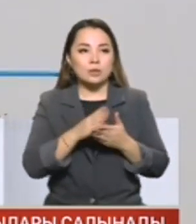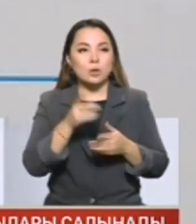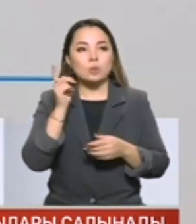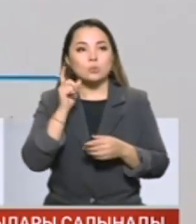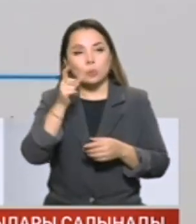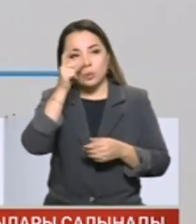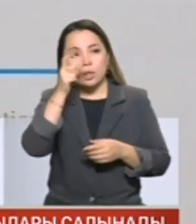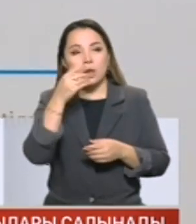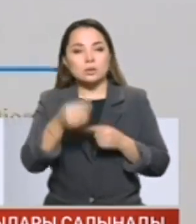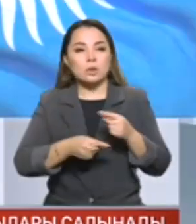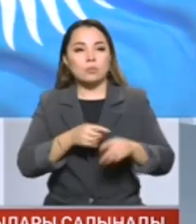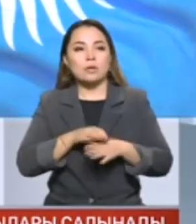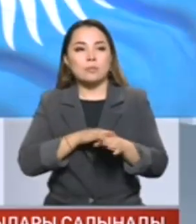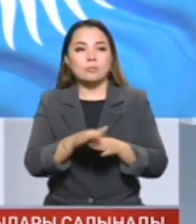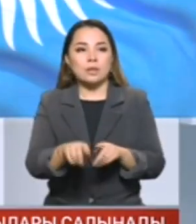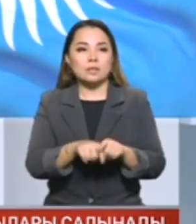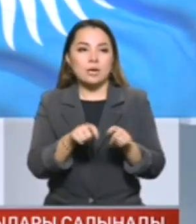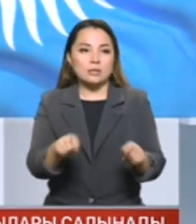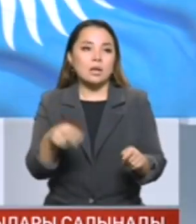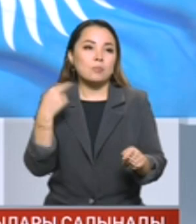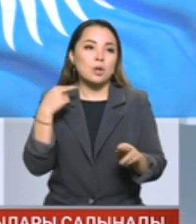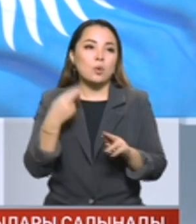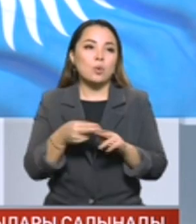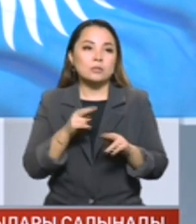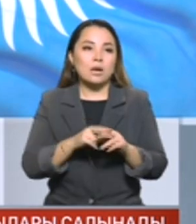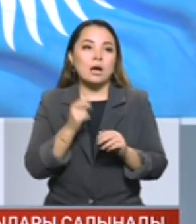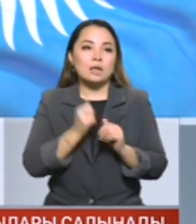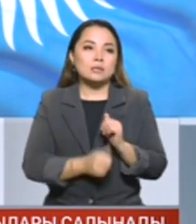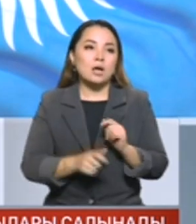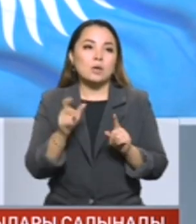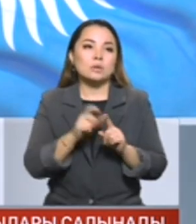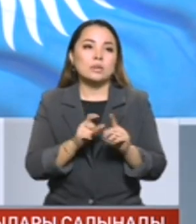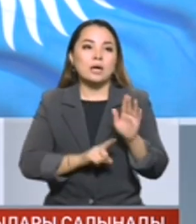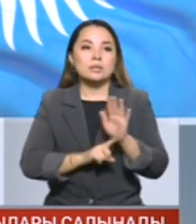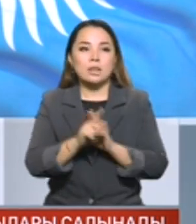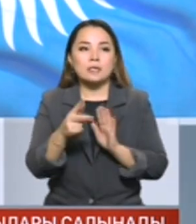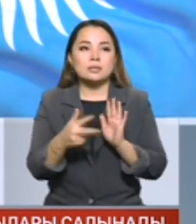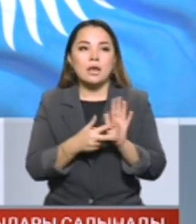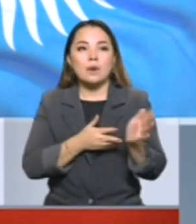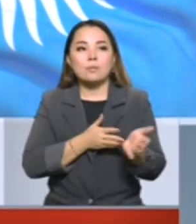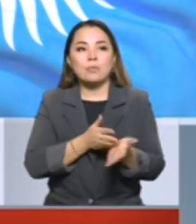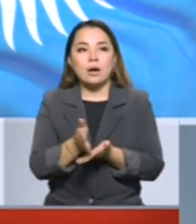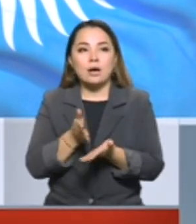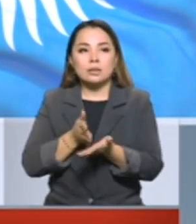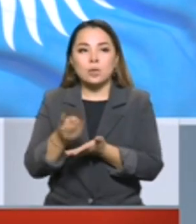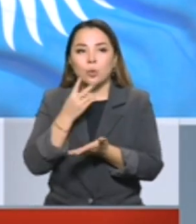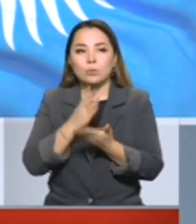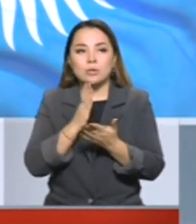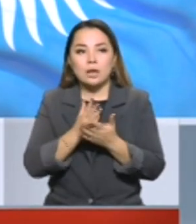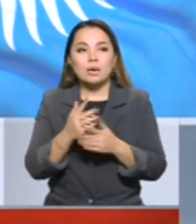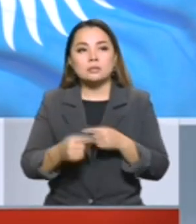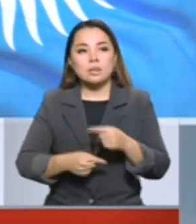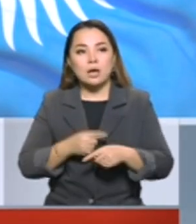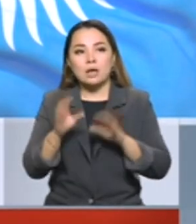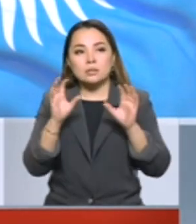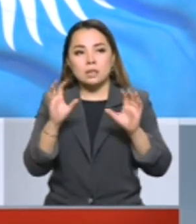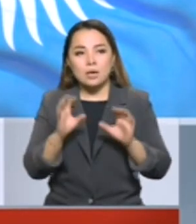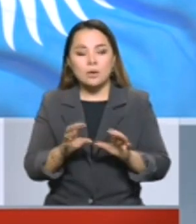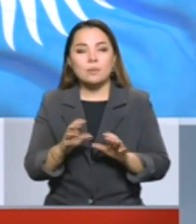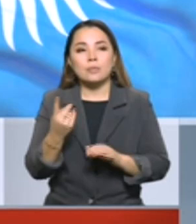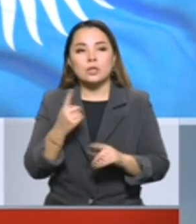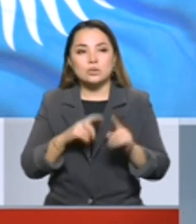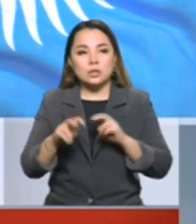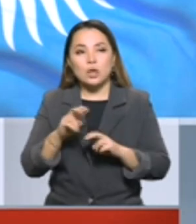деген ұранмен өтуі бекер емес. Президент осы сөздің әр әрпінен басталатын 8 бағытты көрсетті. Ол салт-дәстүр,